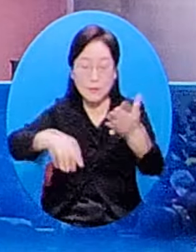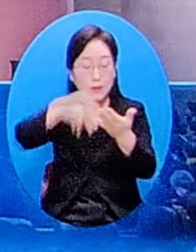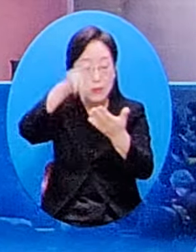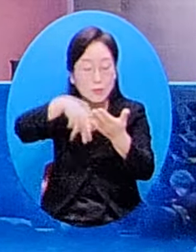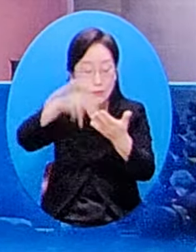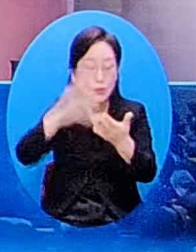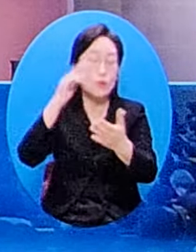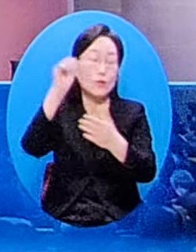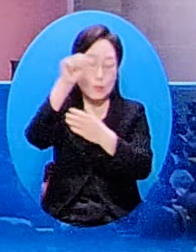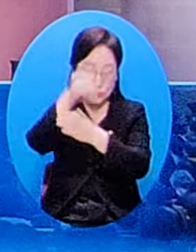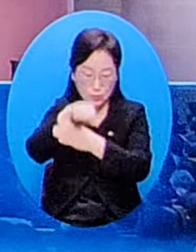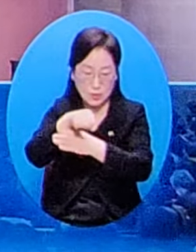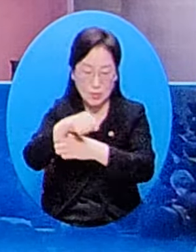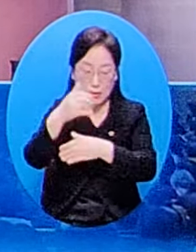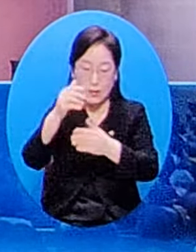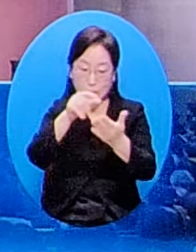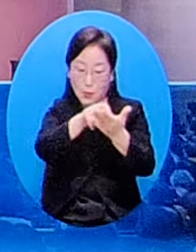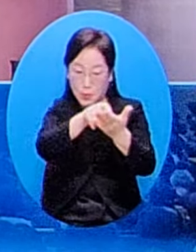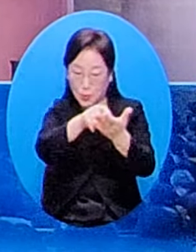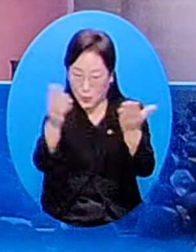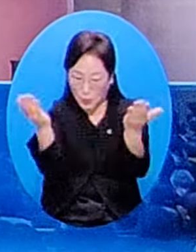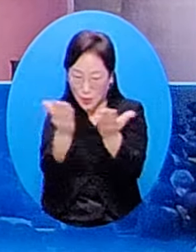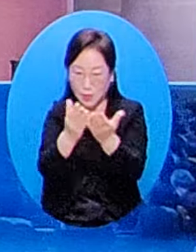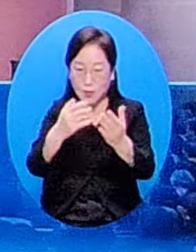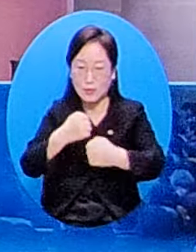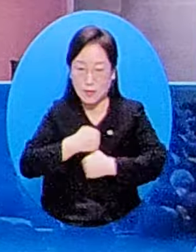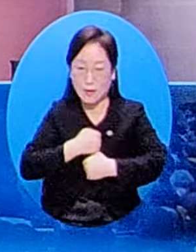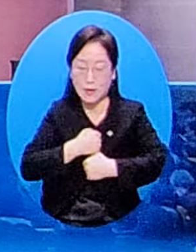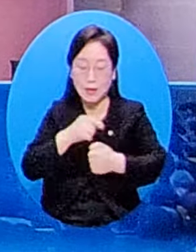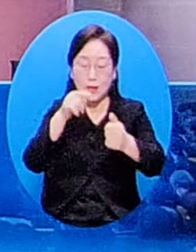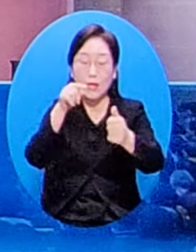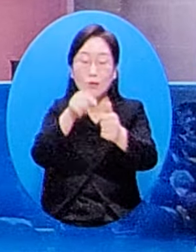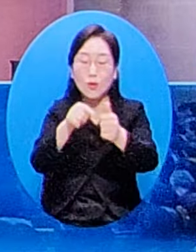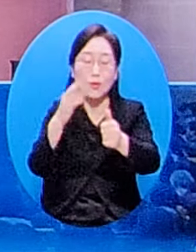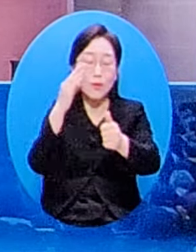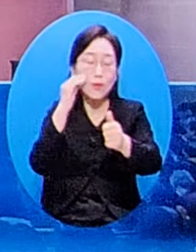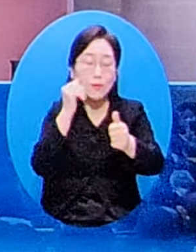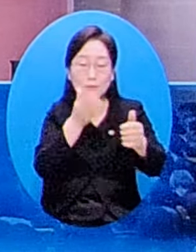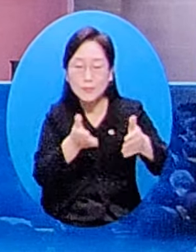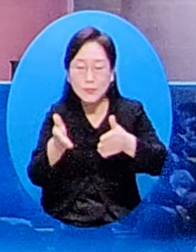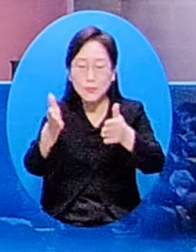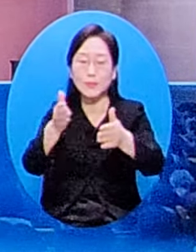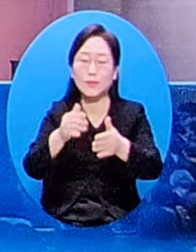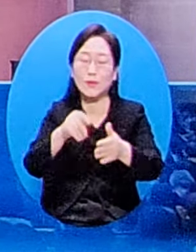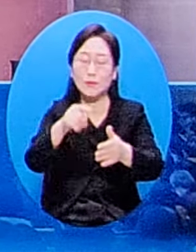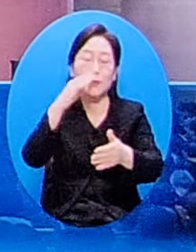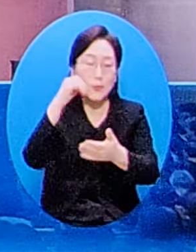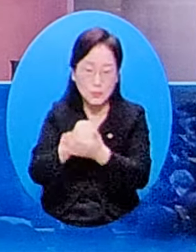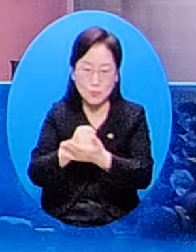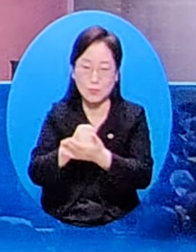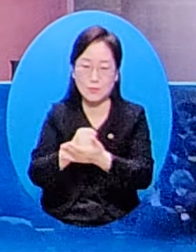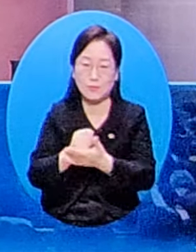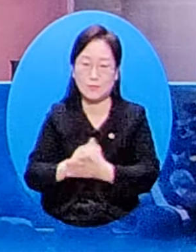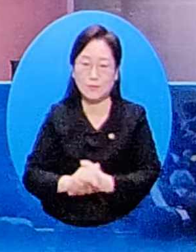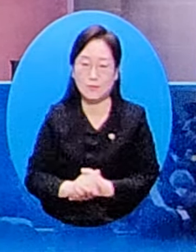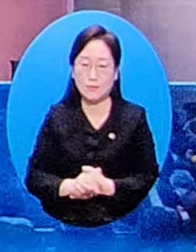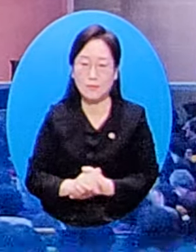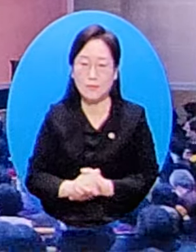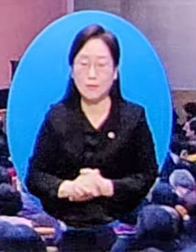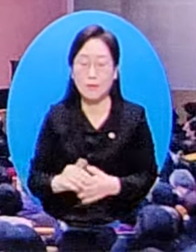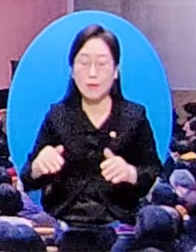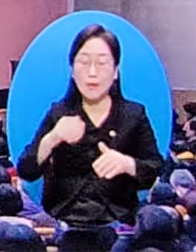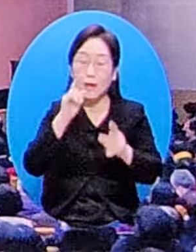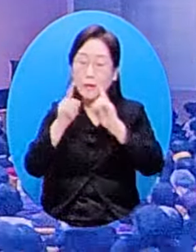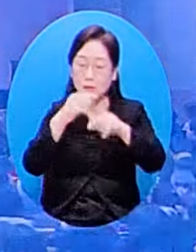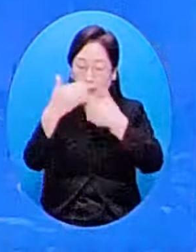묵상하여 그 안에 기록된 대로 다 직행하라. 그래야만 내 길이 평탄하게 될 것이며 내가 형통하리라.